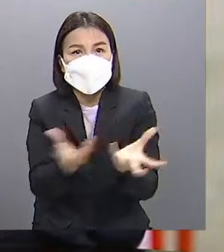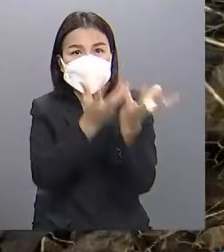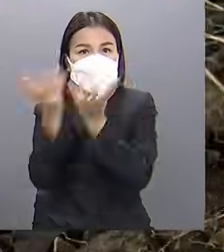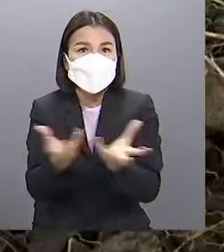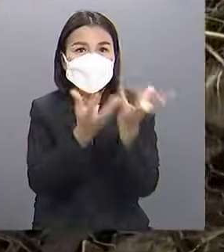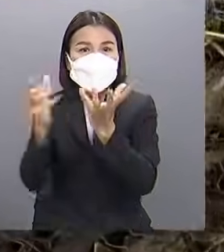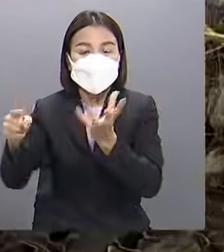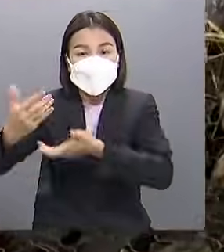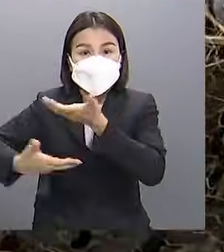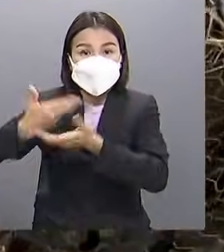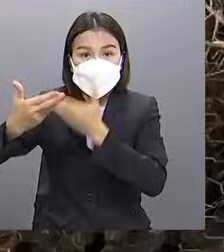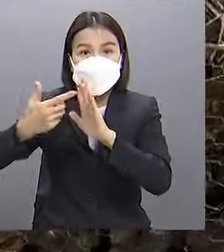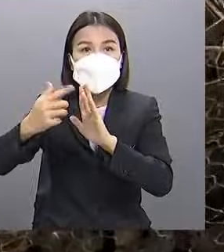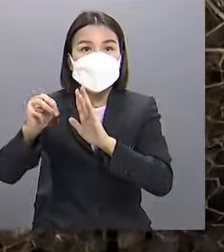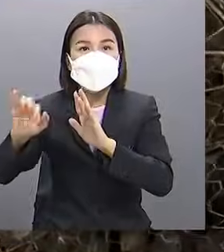เลย